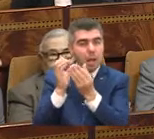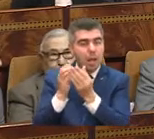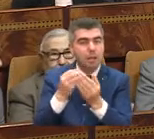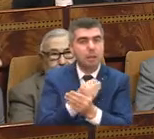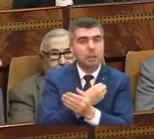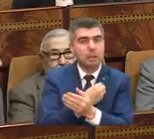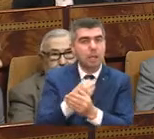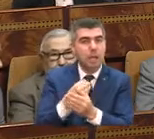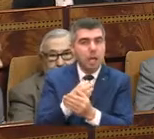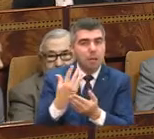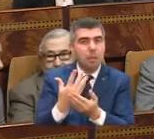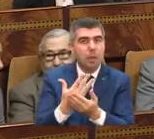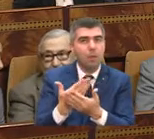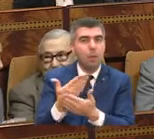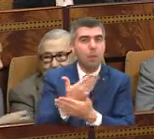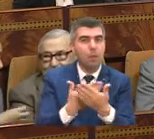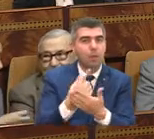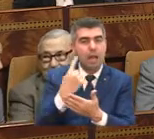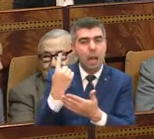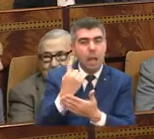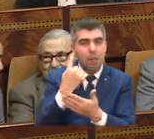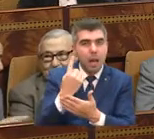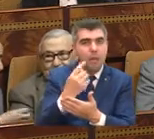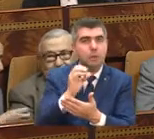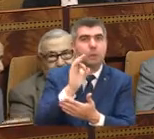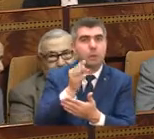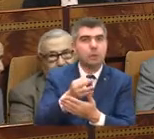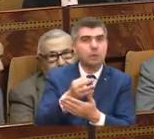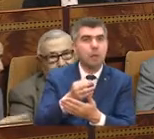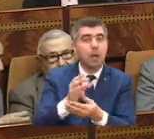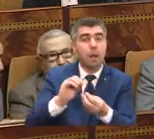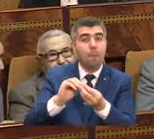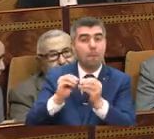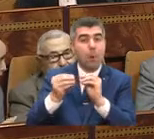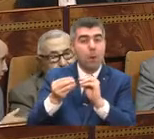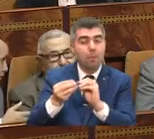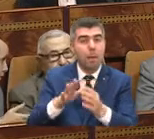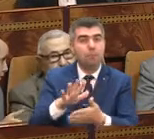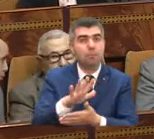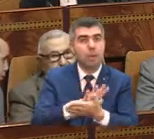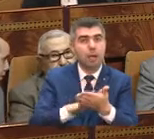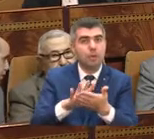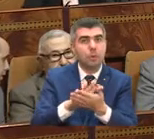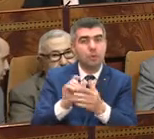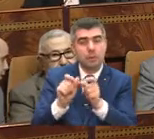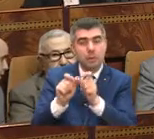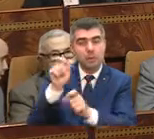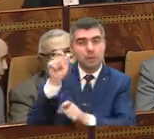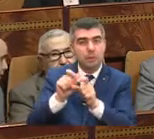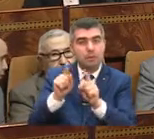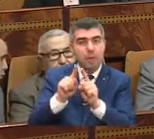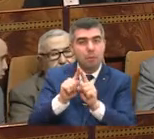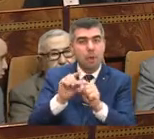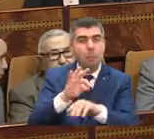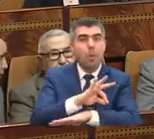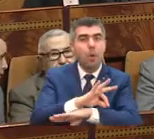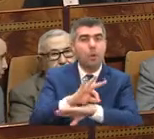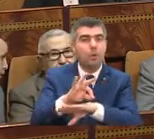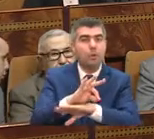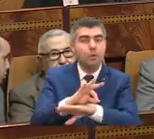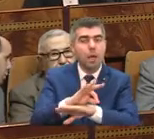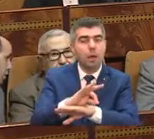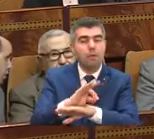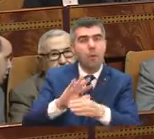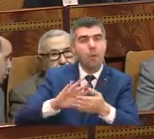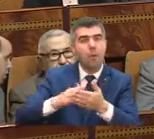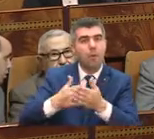بالنسبة لسيارات الإسعاف. ولكن الإشكالية هو أن الموارد البشرية محدودة، وكنبقاو دائما